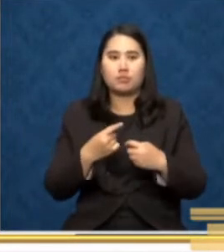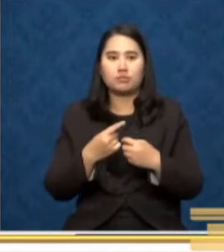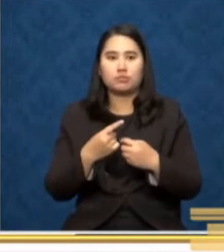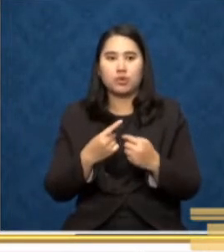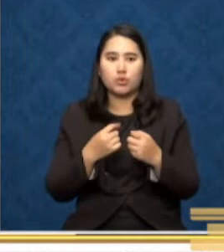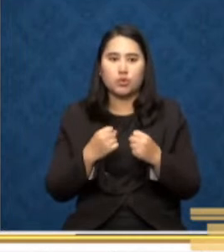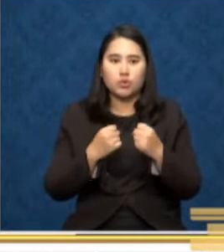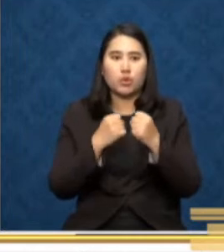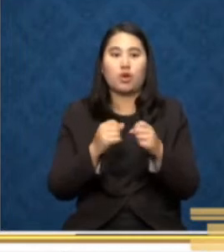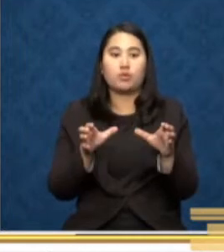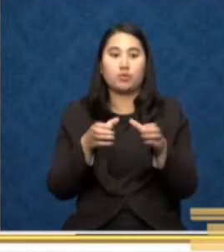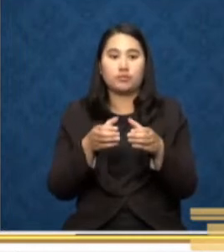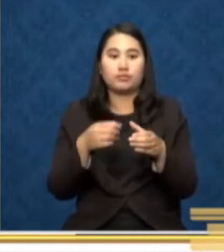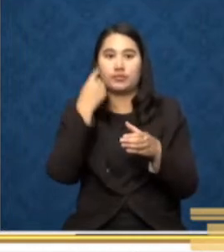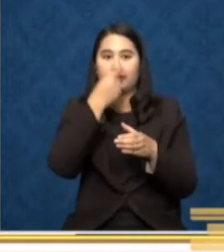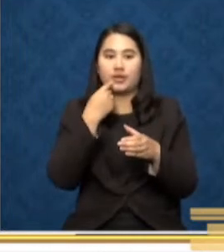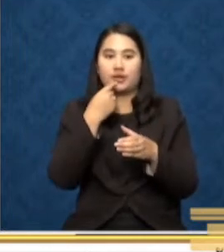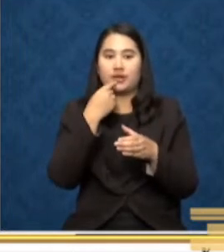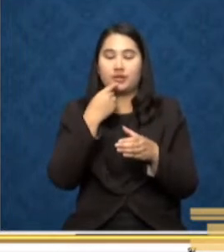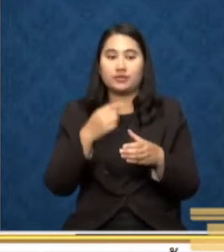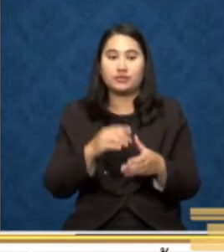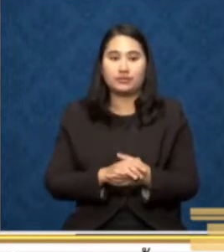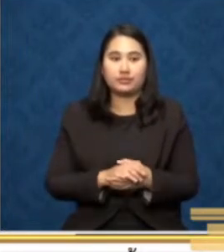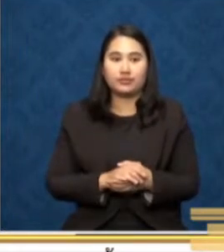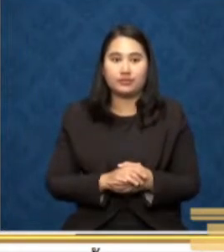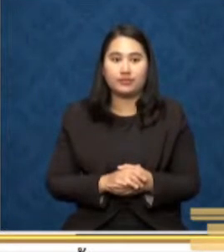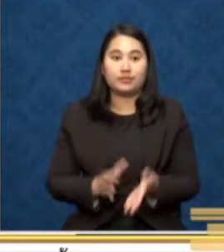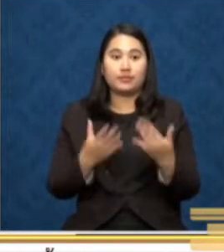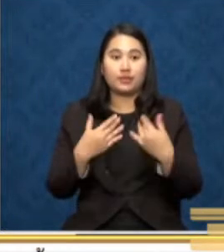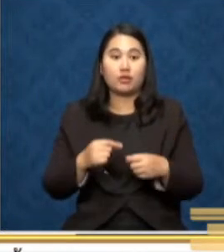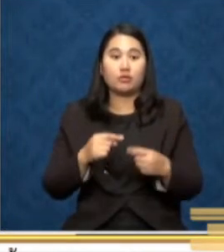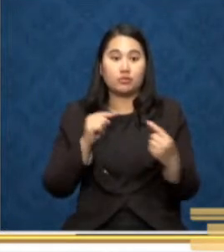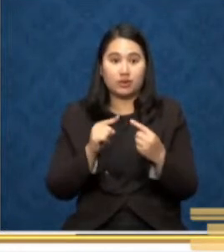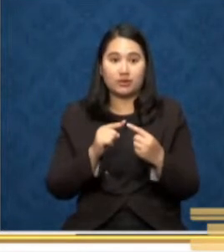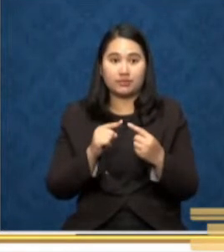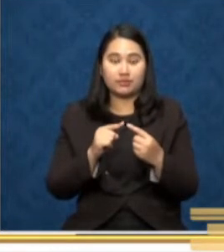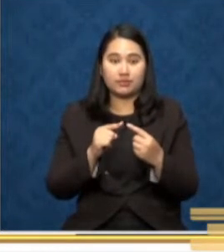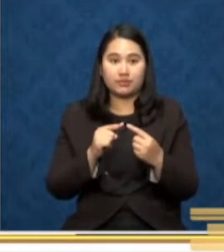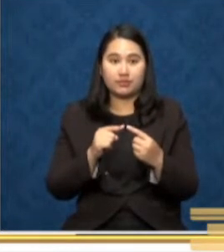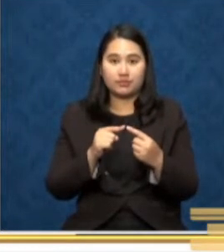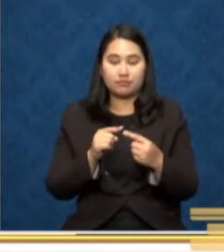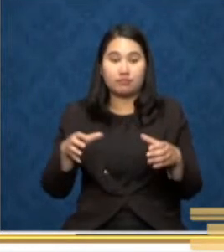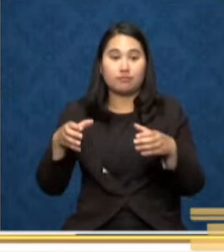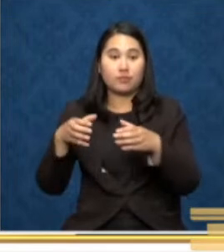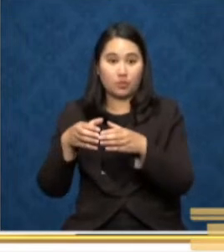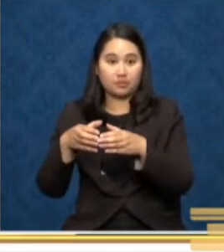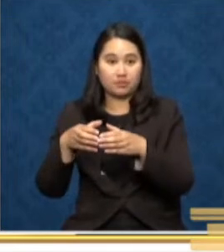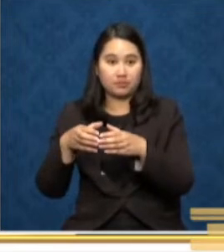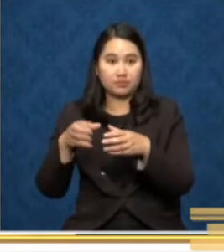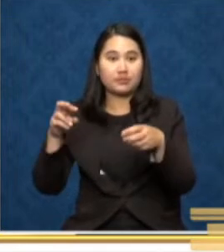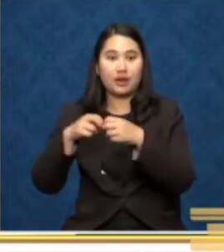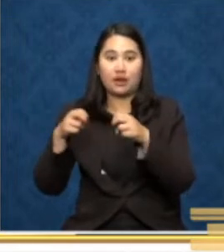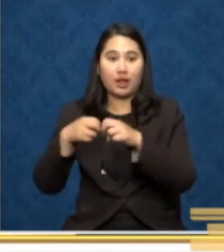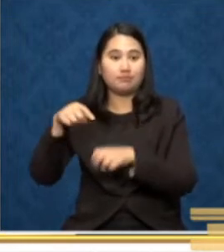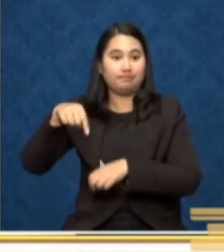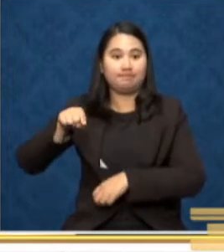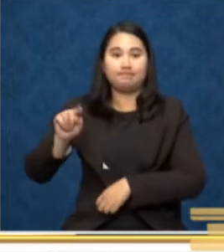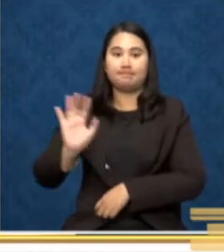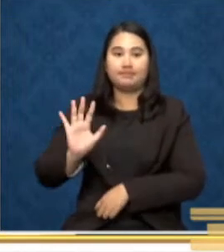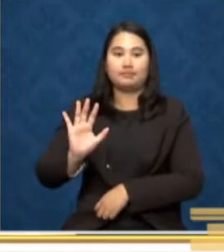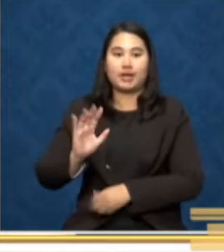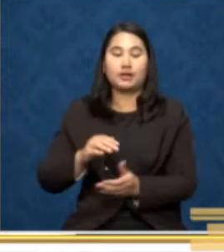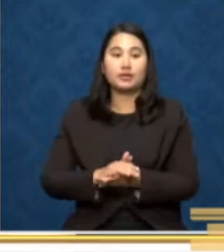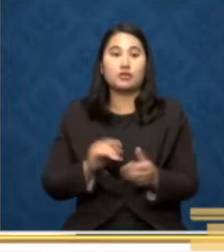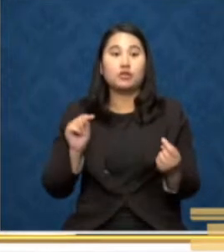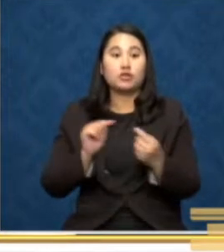อสู้กับกลุ่มใดอยู่ผมขออนุญาตยืนยันอย่างนี้ครับว่าเราไม่ได้ต่อสู้กับกลุ่มที่มีการก่อความรุนแรงใดๆทั้งนั้นเราต่อสู้